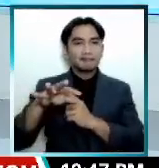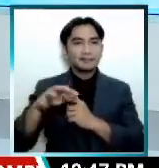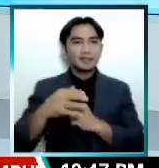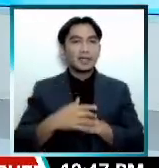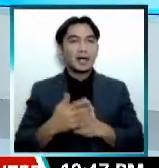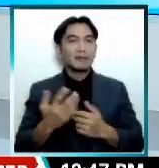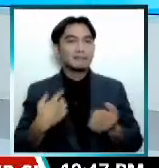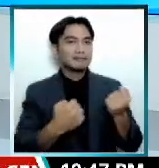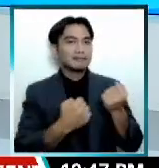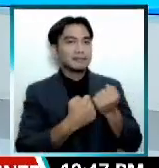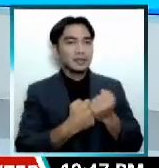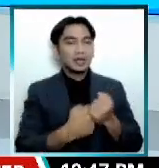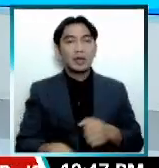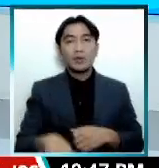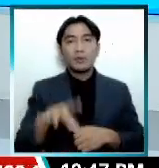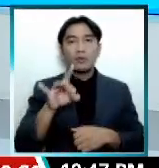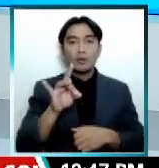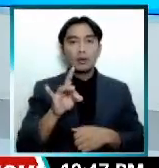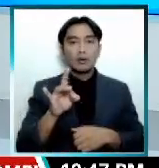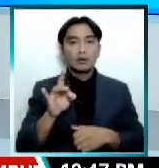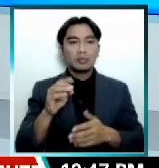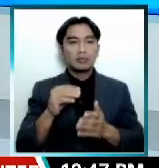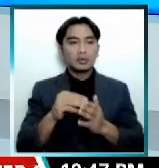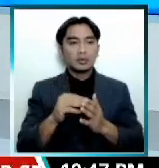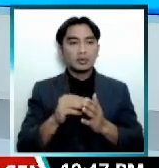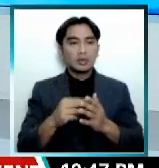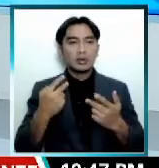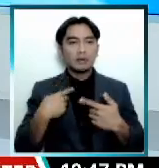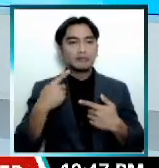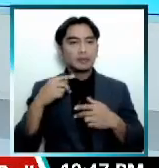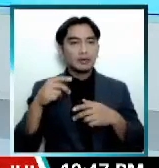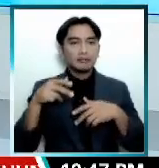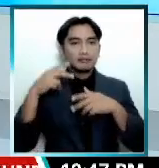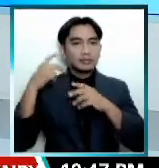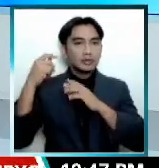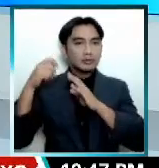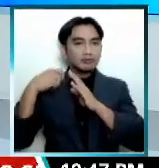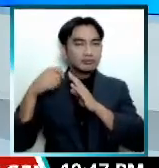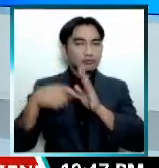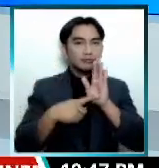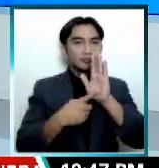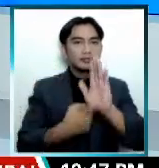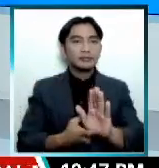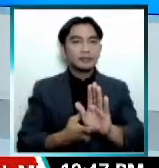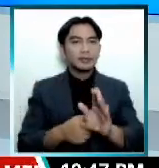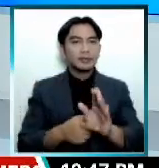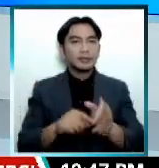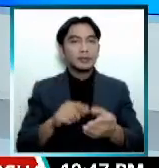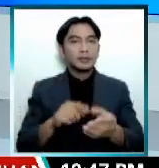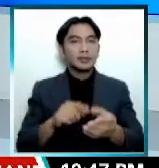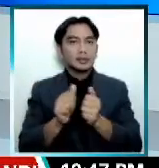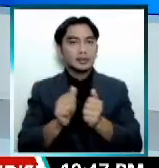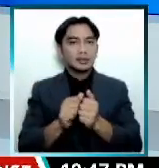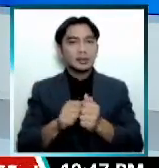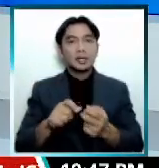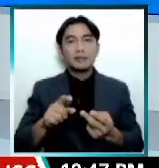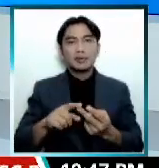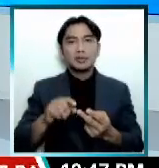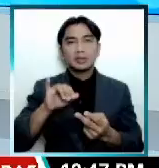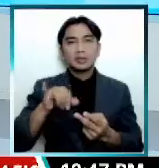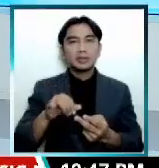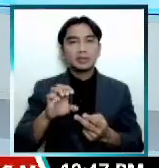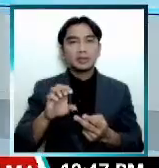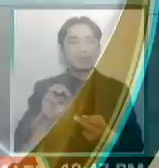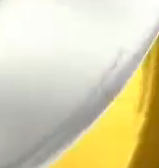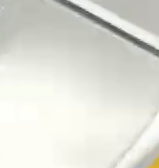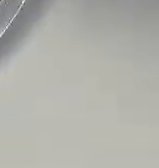ng views sa YouTube ng comeback single ni Taeyang ng Big Bang featuring Jimin ng BTS. May report si